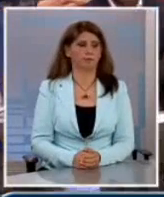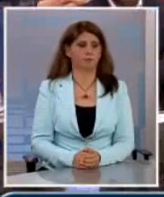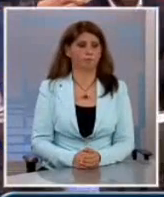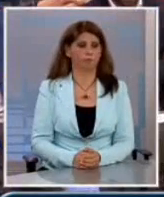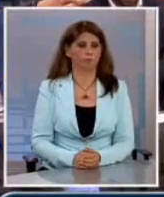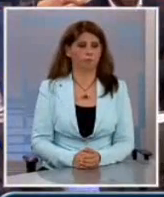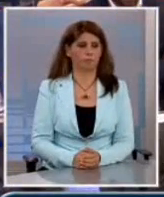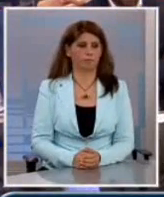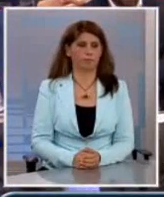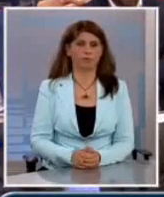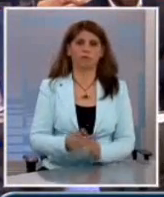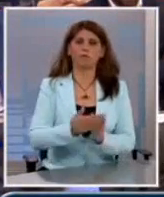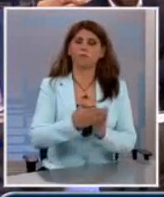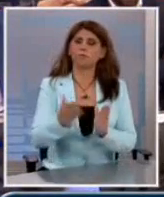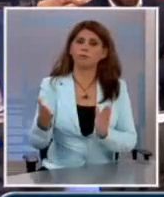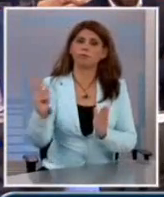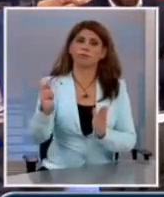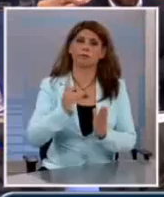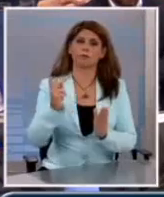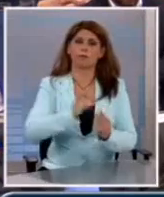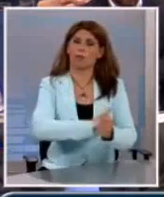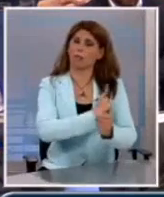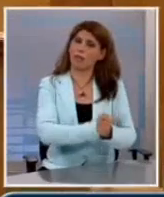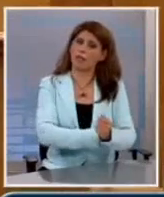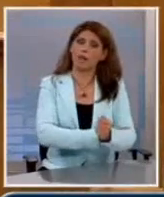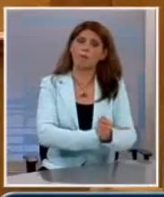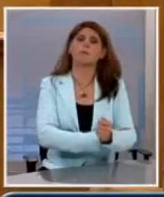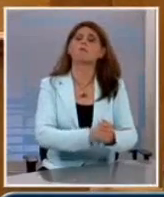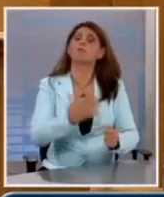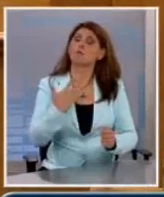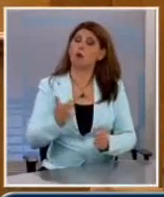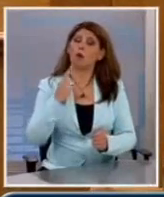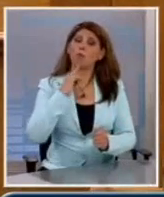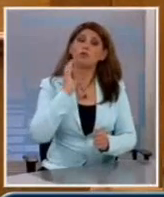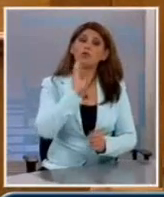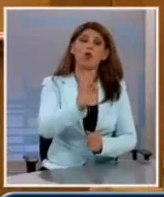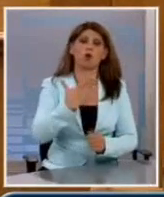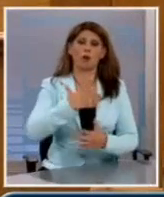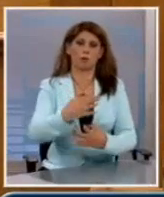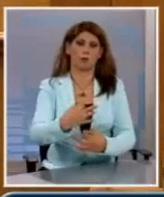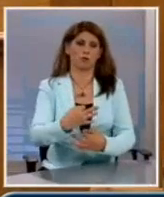Αυτές είναι οι κοινωνικές δυνάμεις που επιδιώκουμε εμείς να εκπροσωπήσουμε.